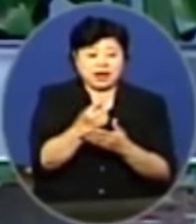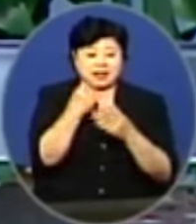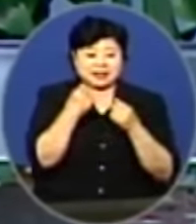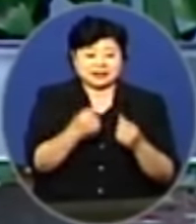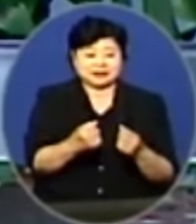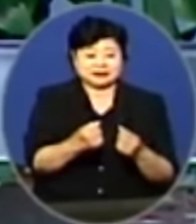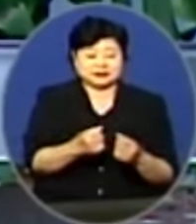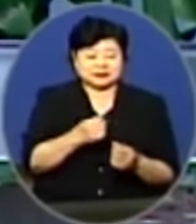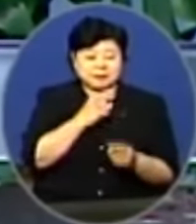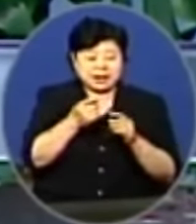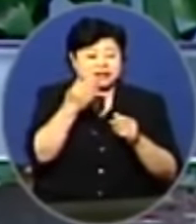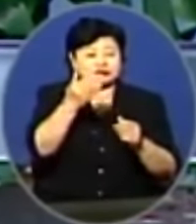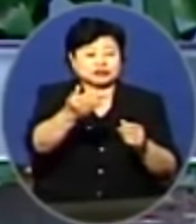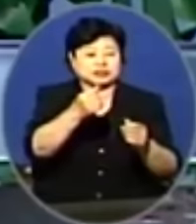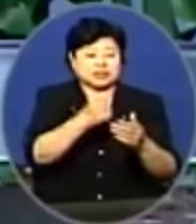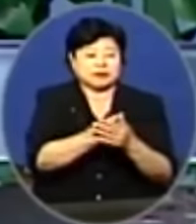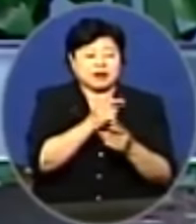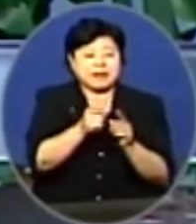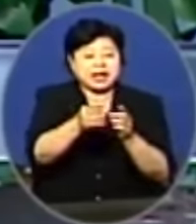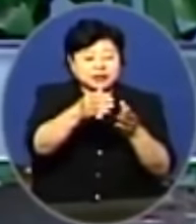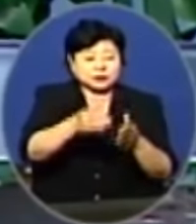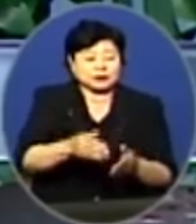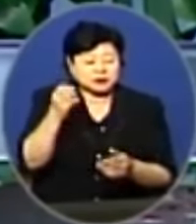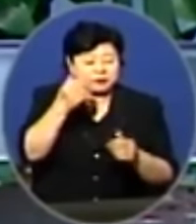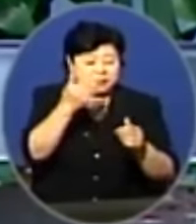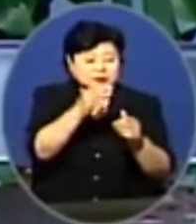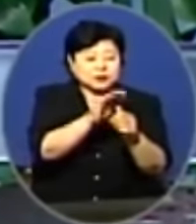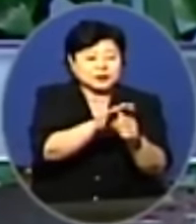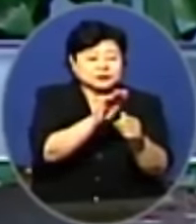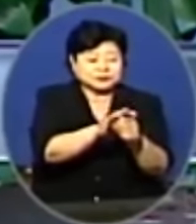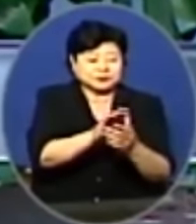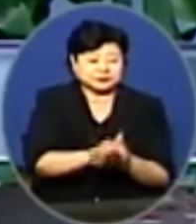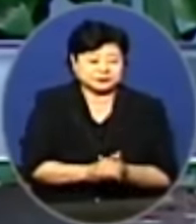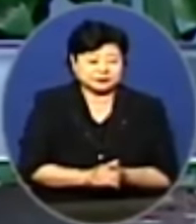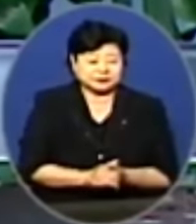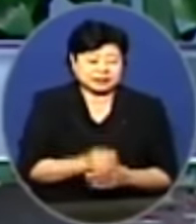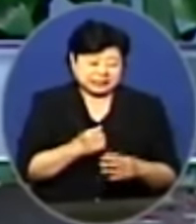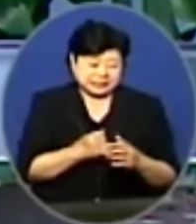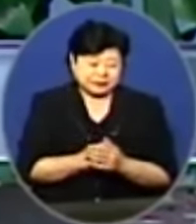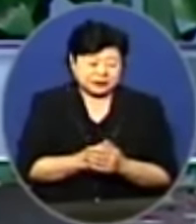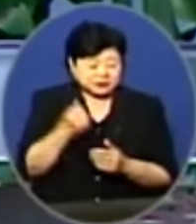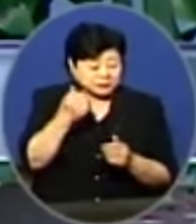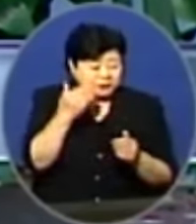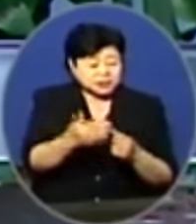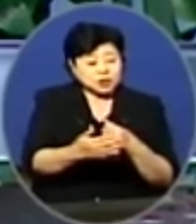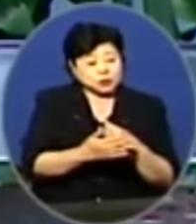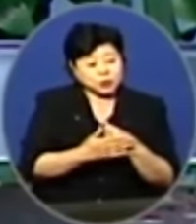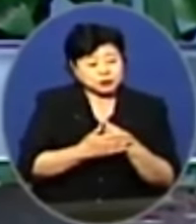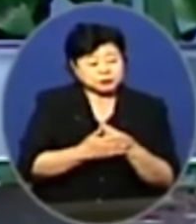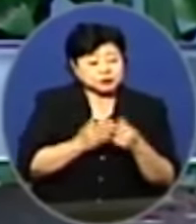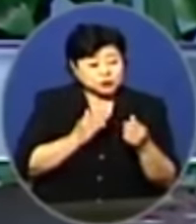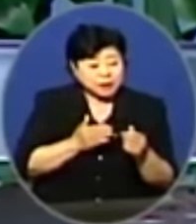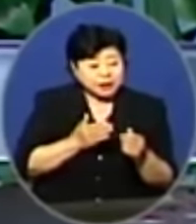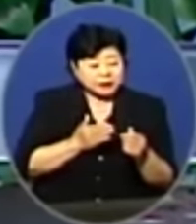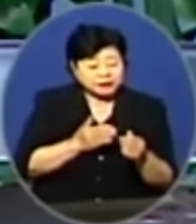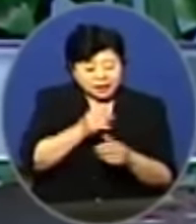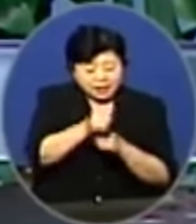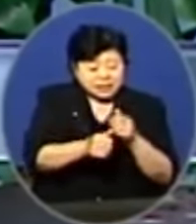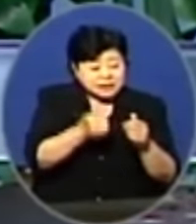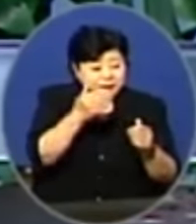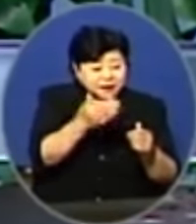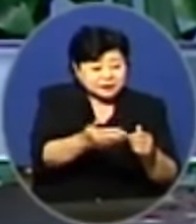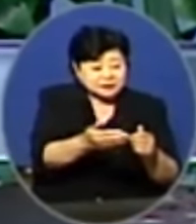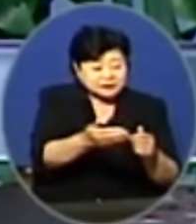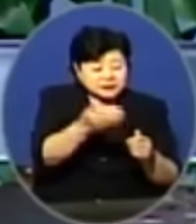것은 제가 말을 하기 때문에 저 말을 통해서 성령이 역사하는 것입니다. 이러므로 성령의 도우심을 구하면